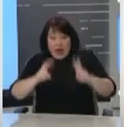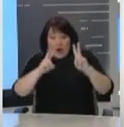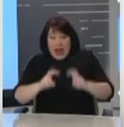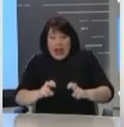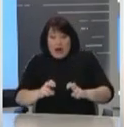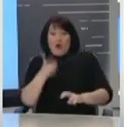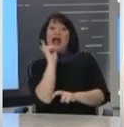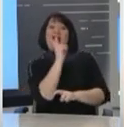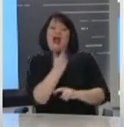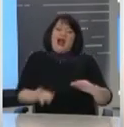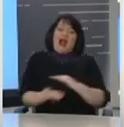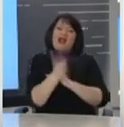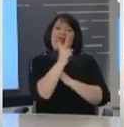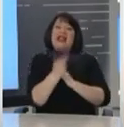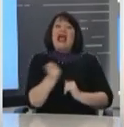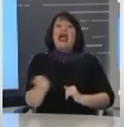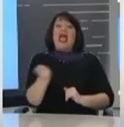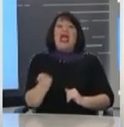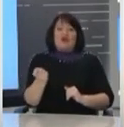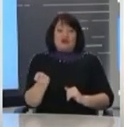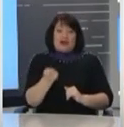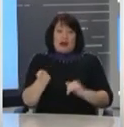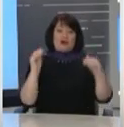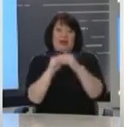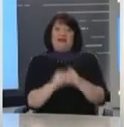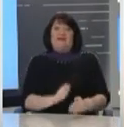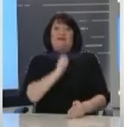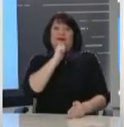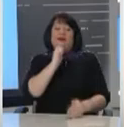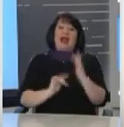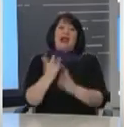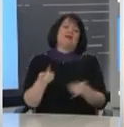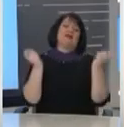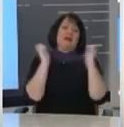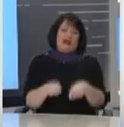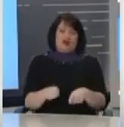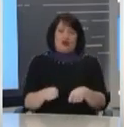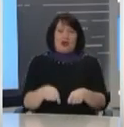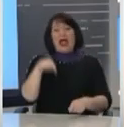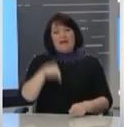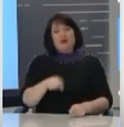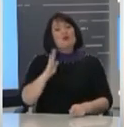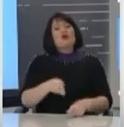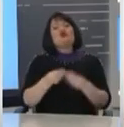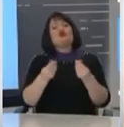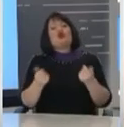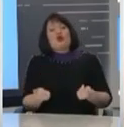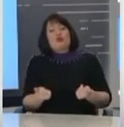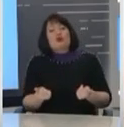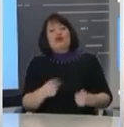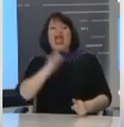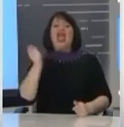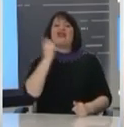καταγγελία του χρέους. Με αυτό το χρέος ούτε επενδύσεις έρχονται, ούτε ανάπτυξη θα έχουμε. Και αυτό μπορεί να το κάνει μόνο μια